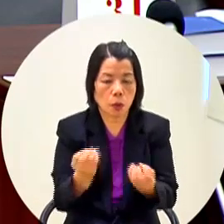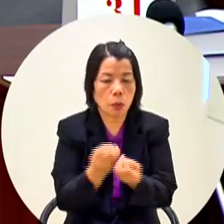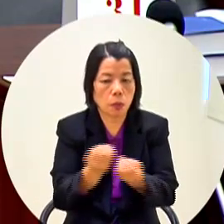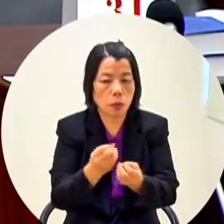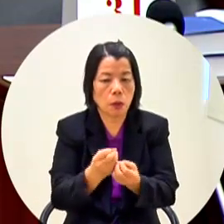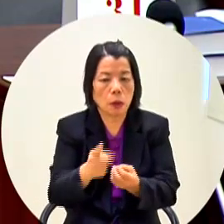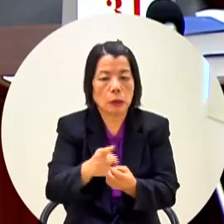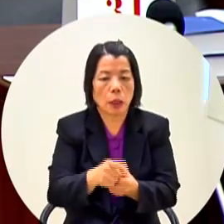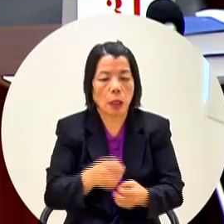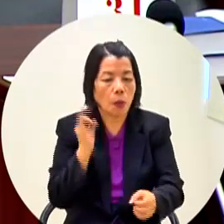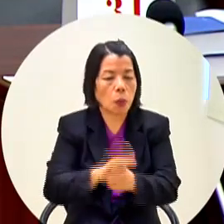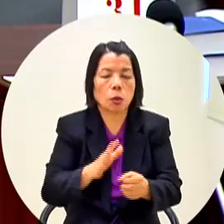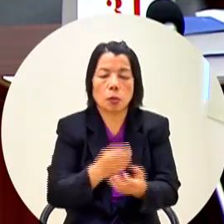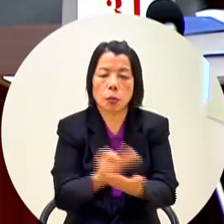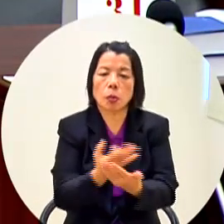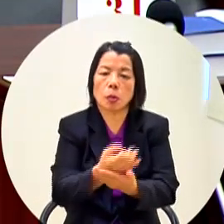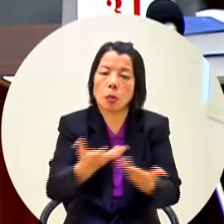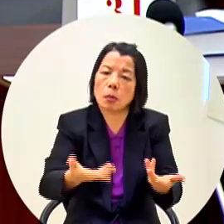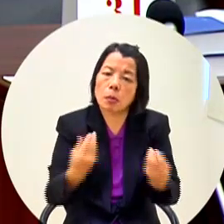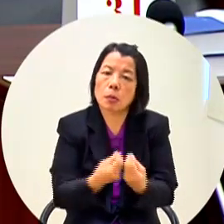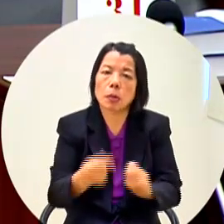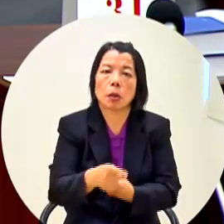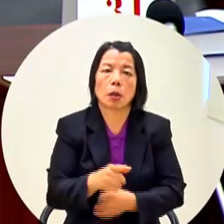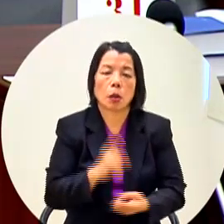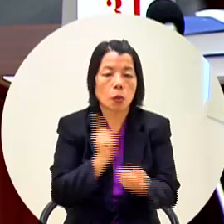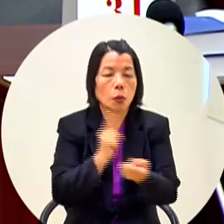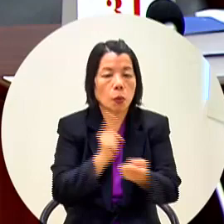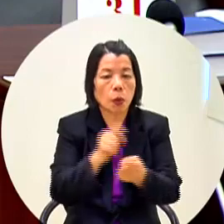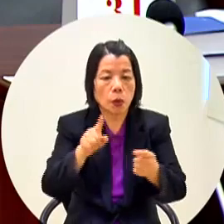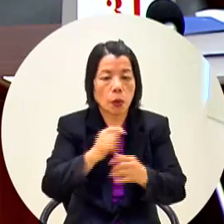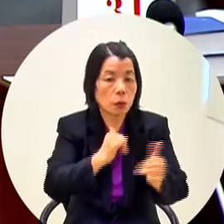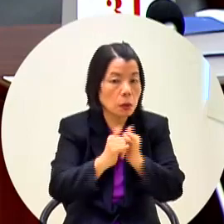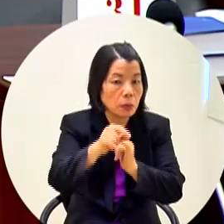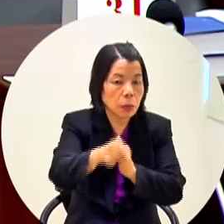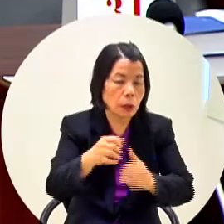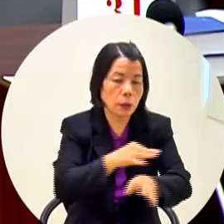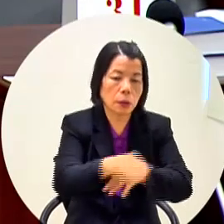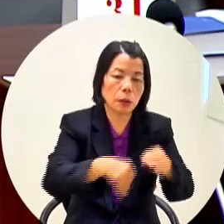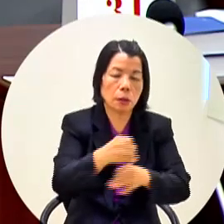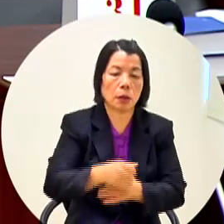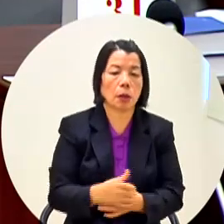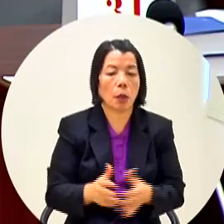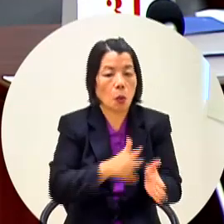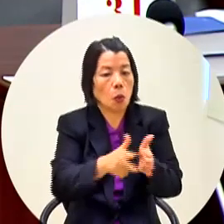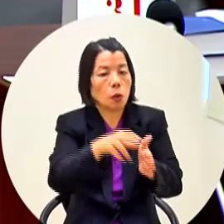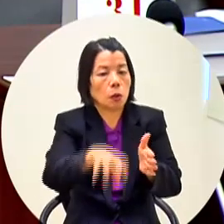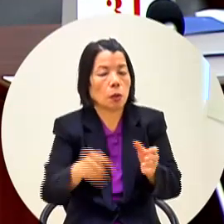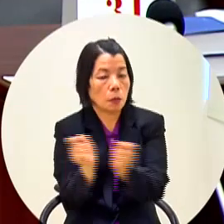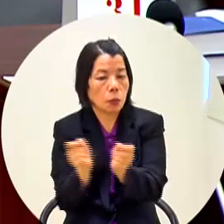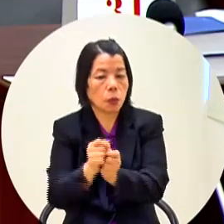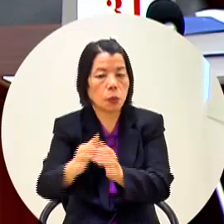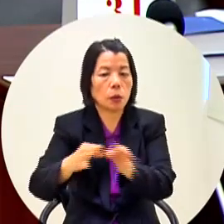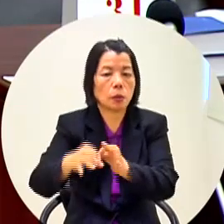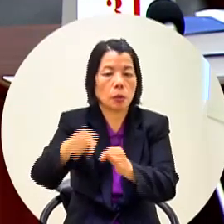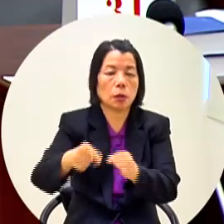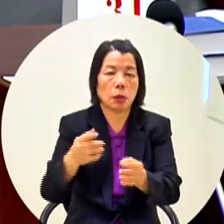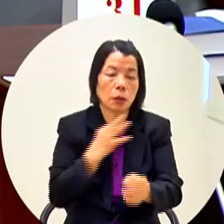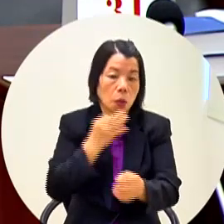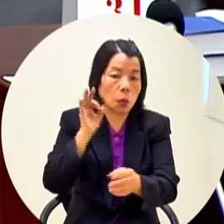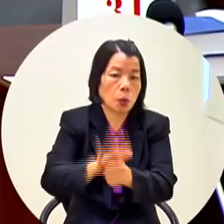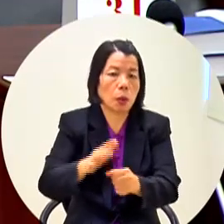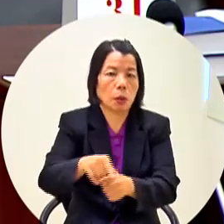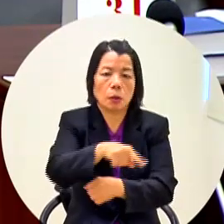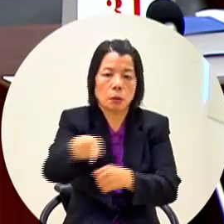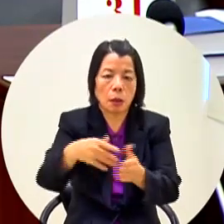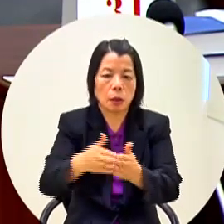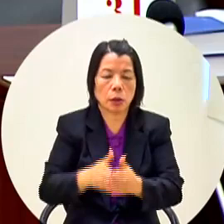哦。那我接下来就是庶民经济的部分，我们的火车站附近的商圈不是现在才要纾困，它已经在